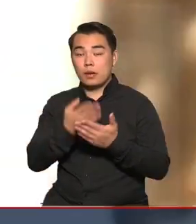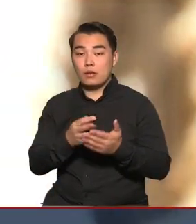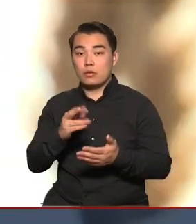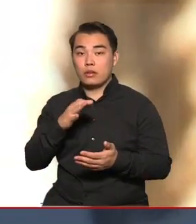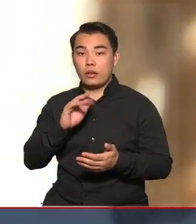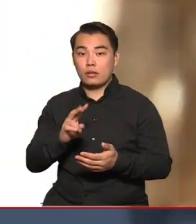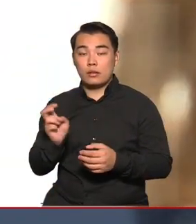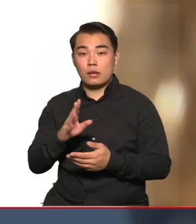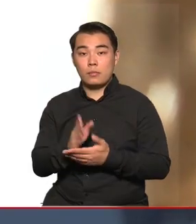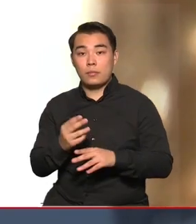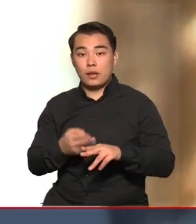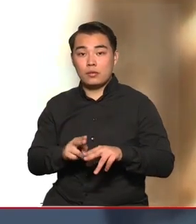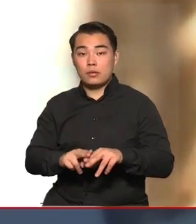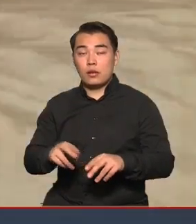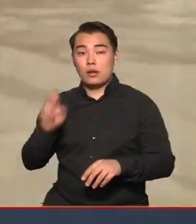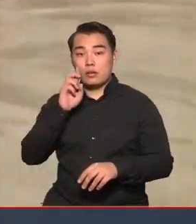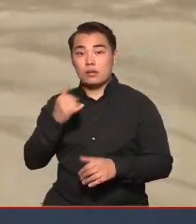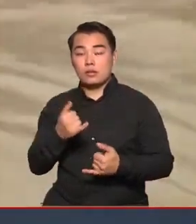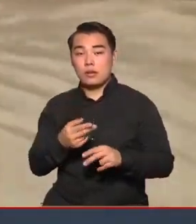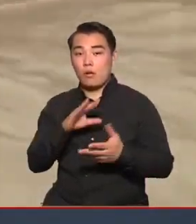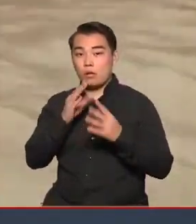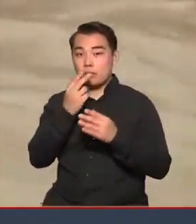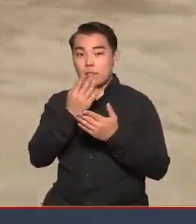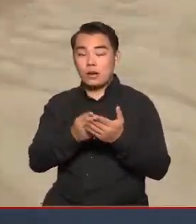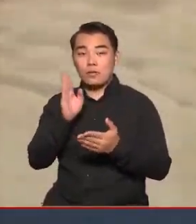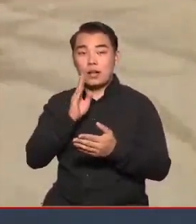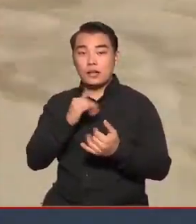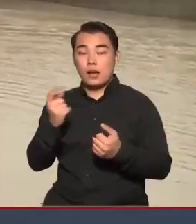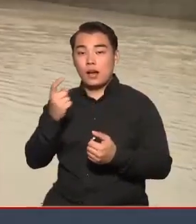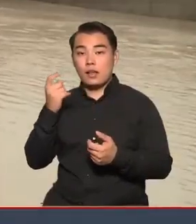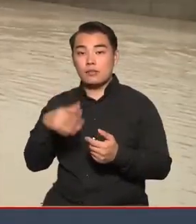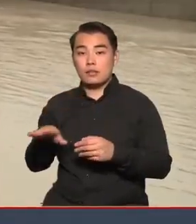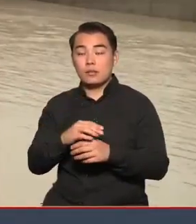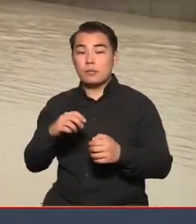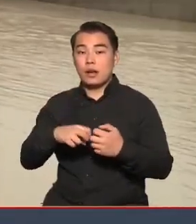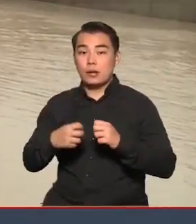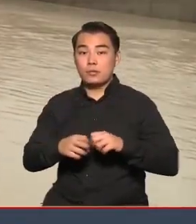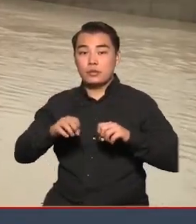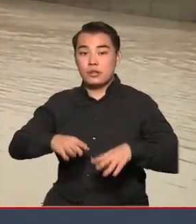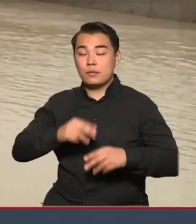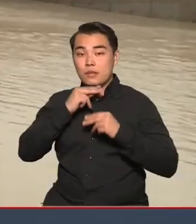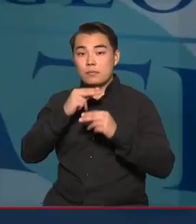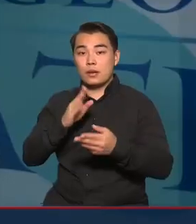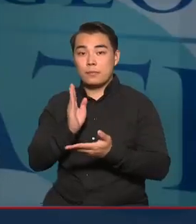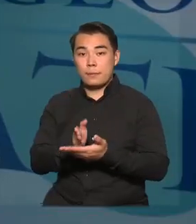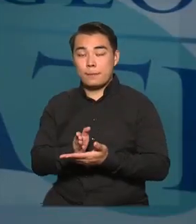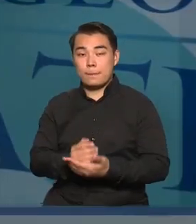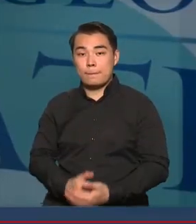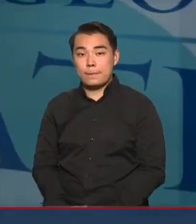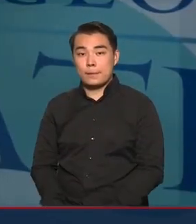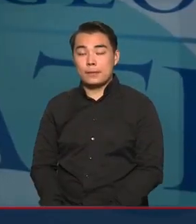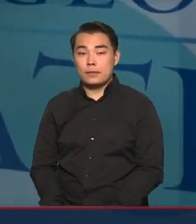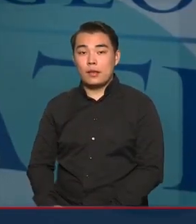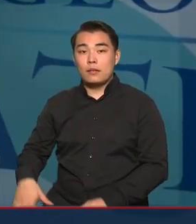өзендерден келеді. Сондықтан үкіметі алдымен дағдарысқа ұшыраған су шаруашылығындағы дауды шешіп алуға баса көңіл бөліп отыр. Әрине,